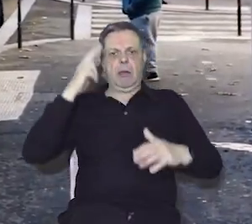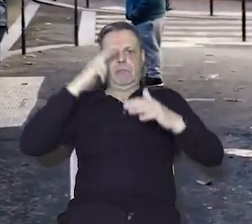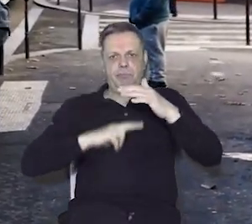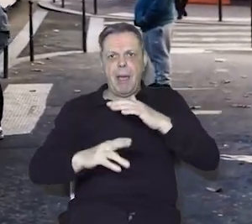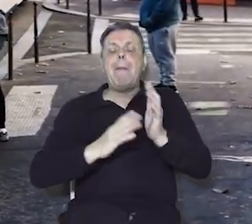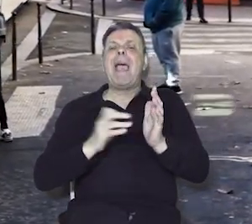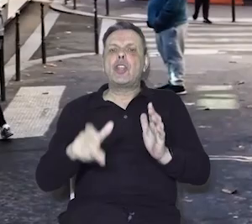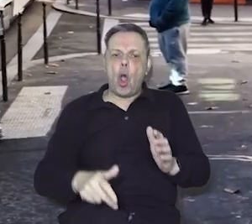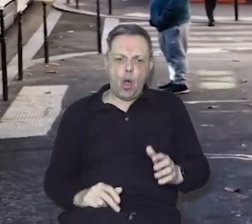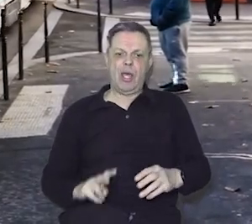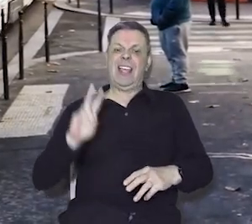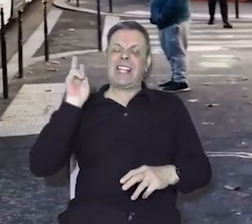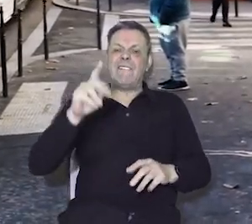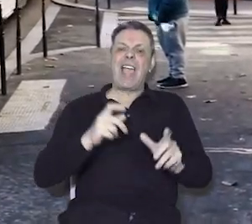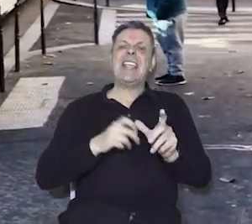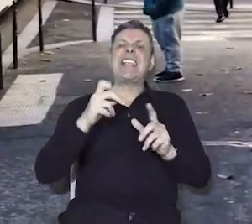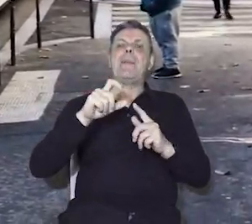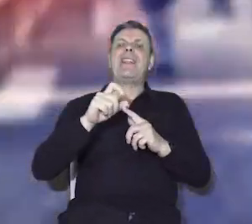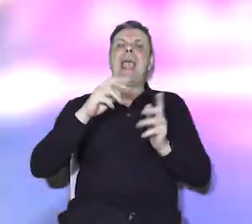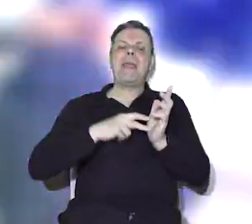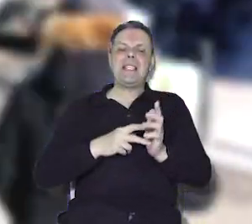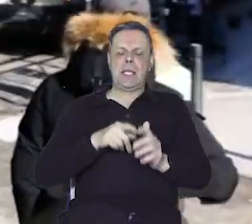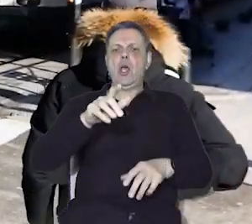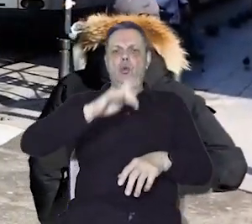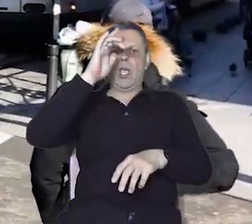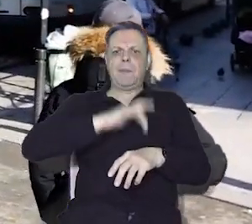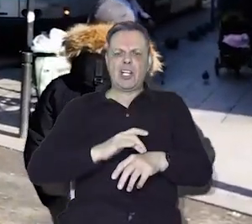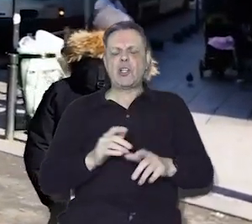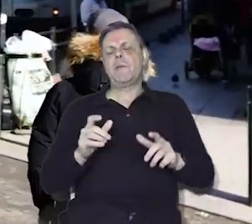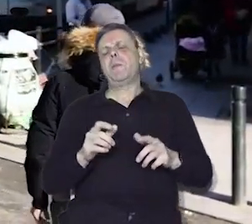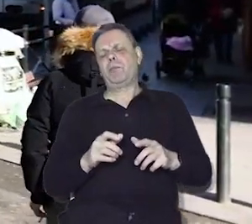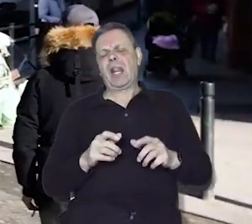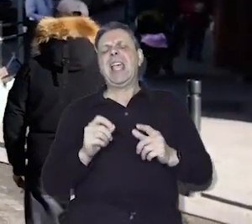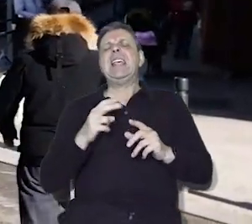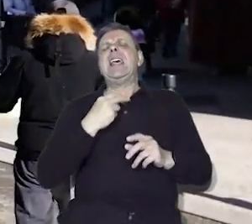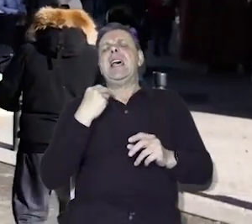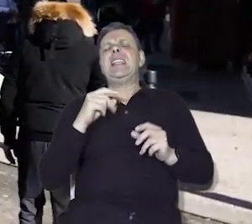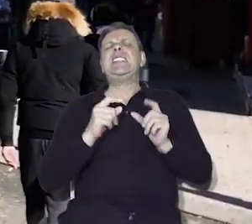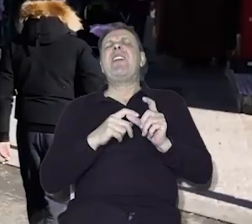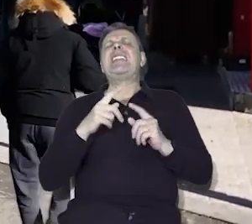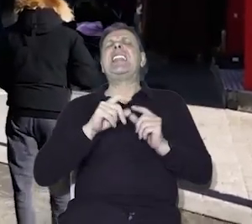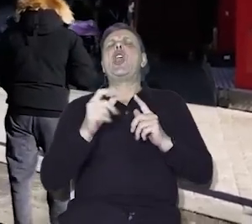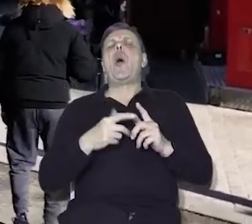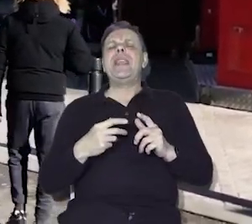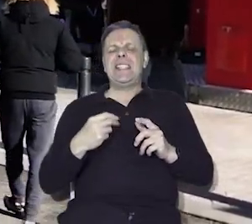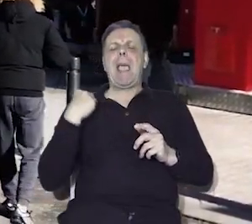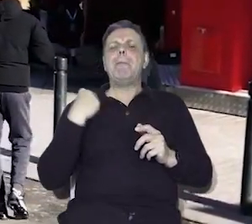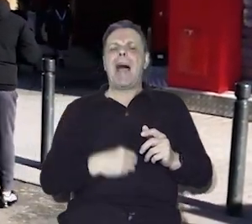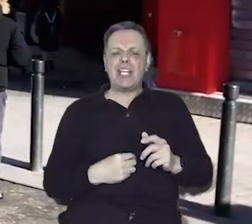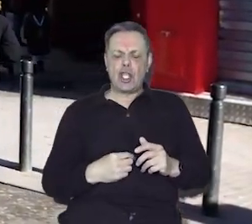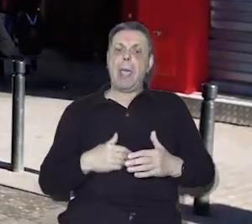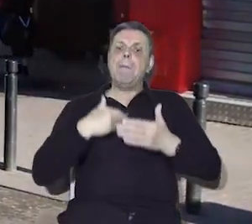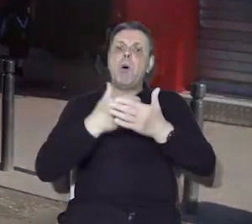tramvajem u Saint-Denis. Tu je smještena bazilika Sveti Dionizije Pariški ili Denis Pariški,